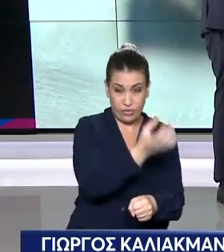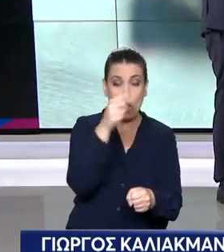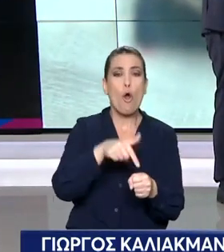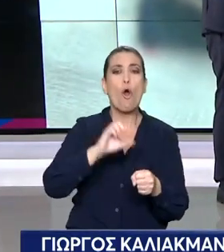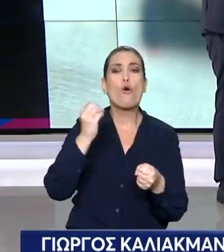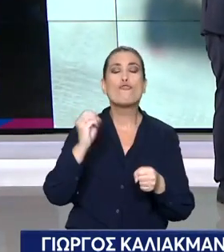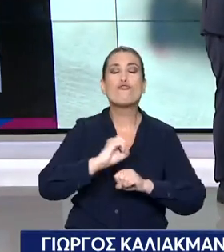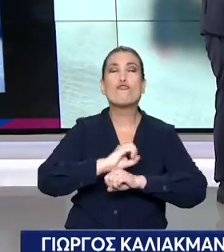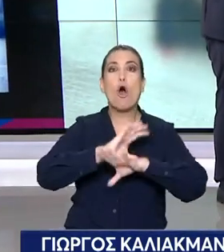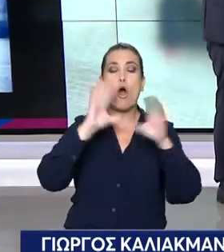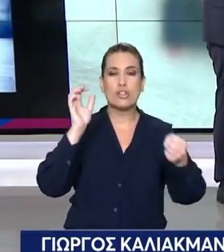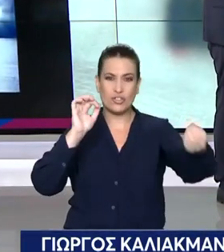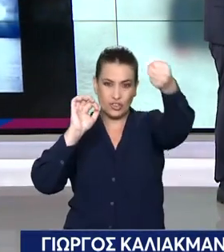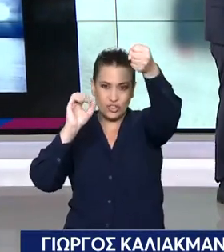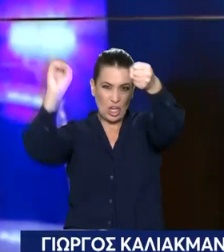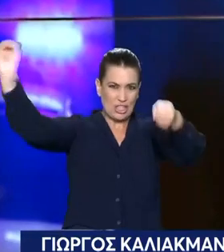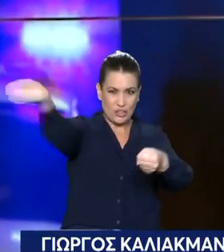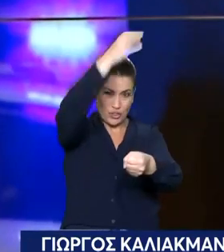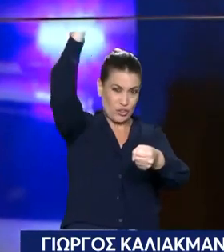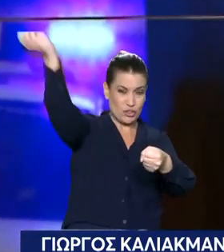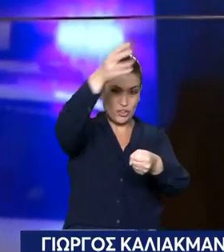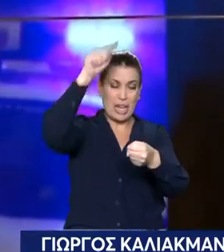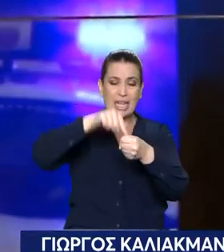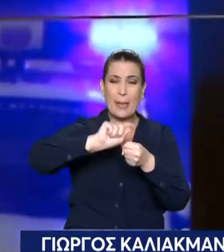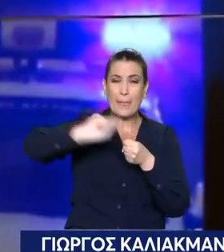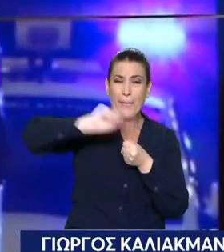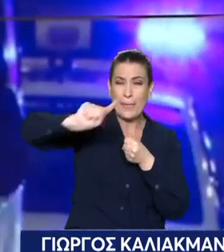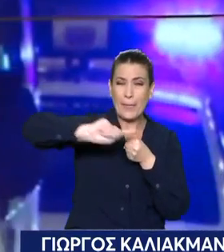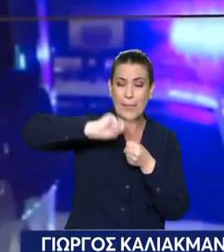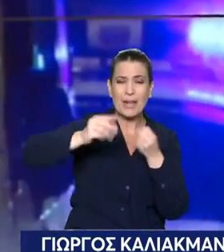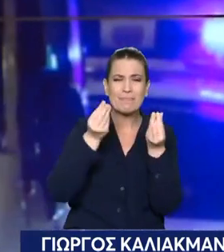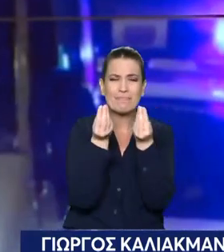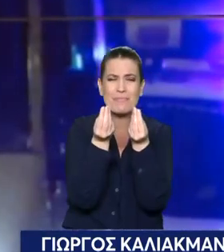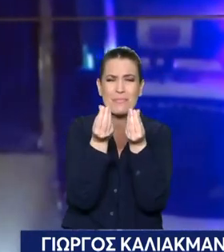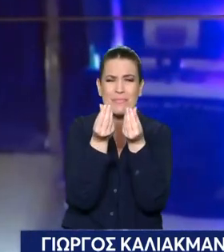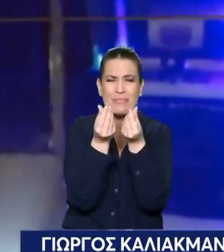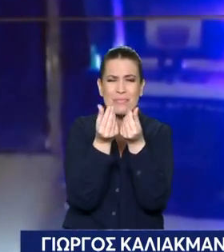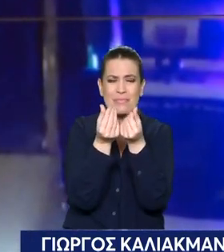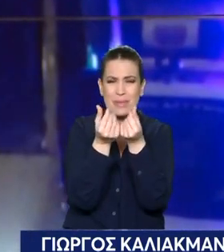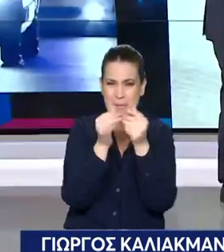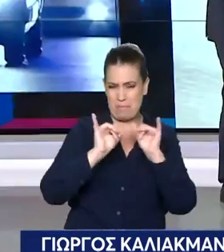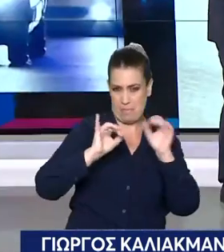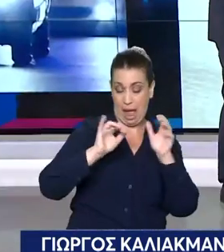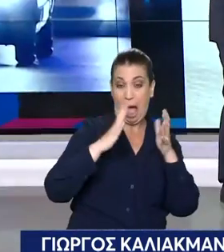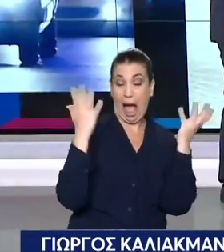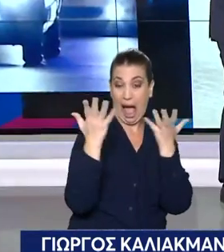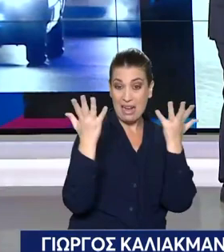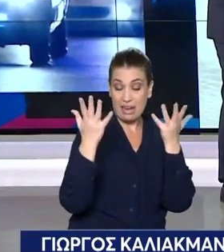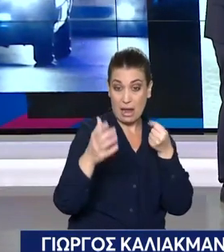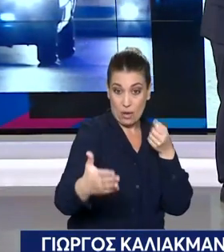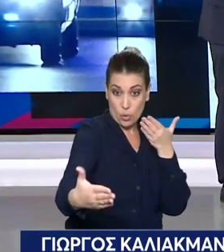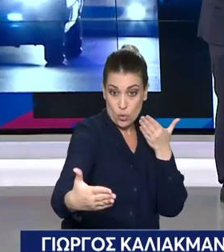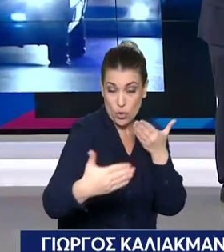γίνεται περισσότερο στον αέρα. Αυτά τα ελάσματα σιδήρου, αν τα ρίξει από πολύ κοντά, πάνε συμπυκνωμένα. Πάνε δηλαδή